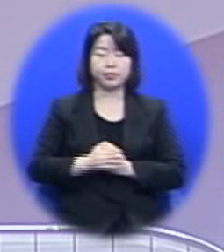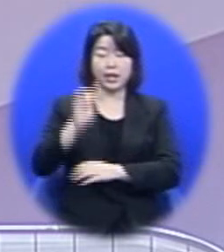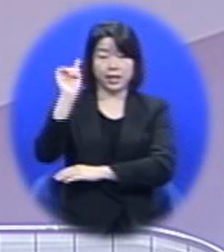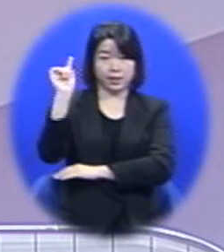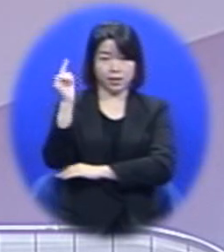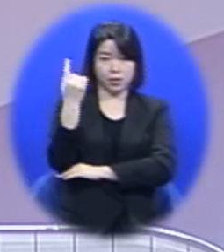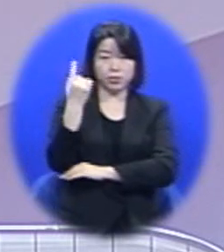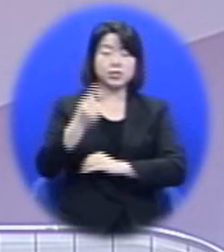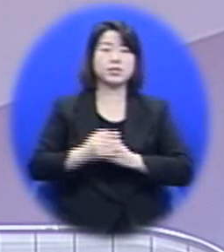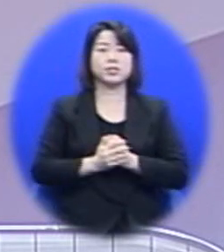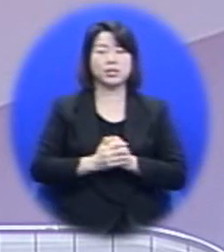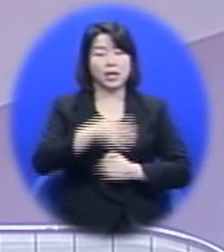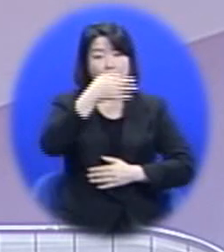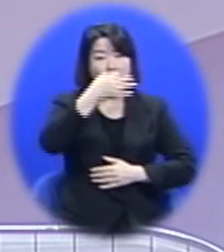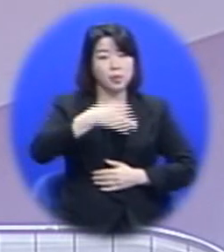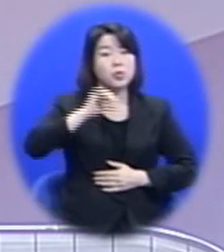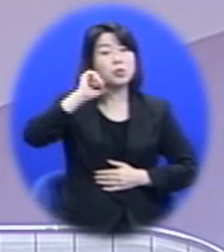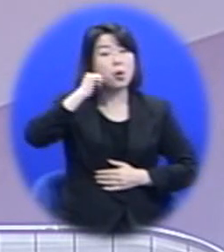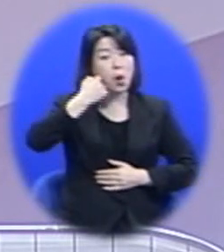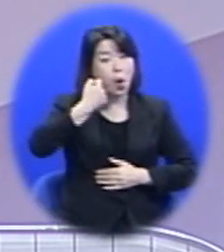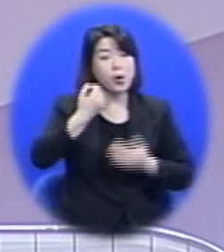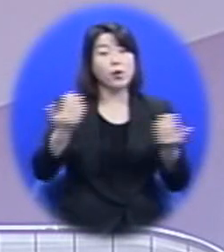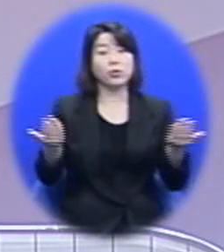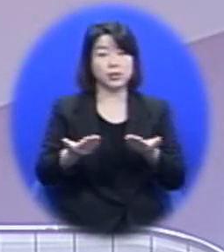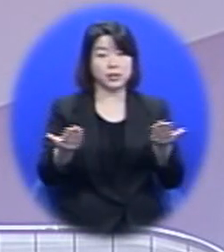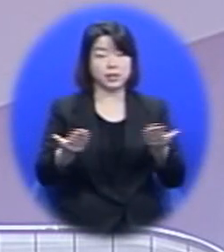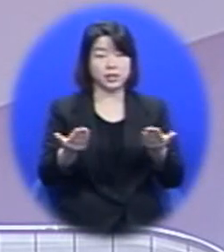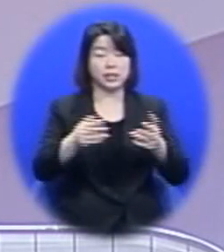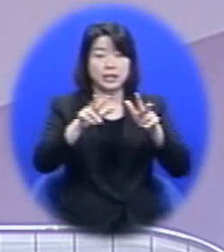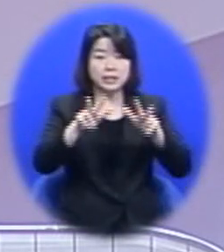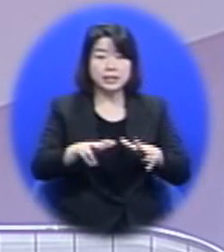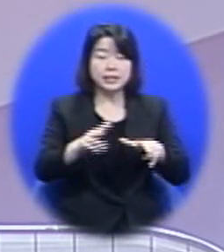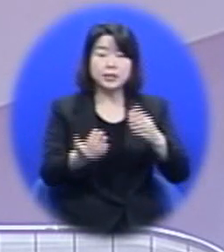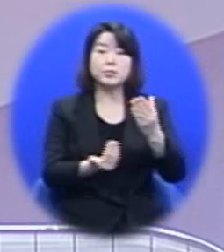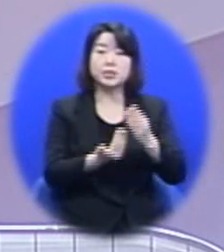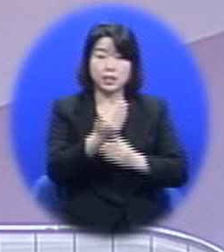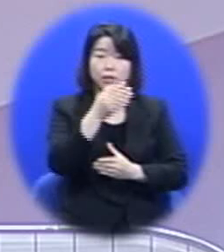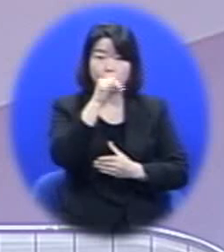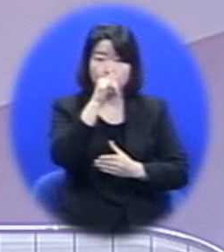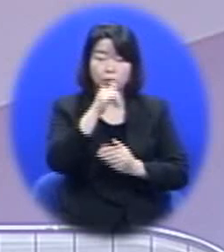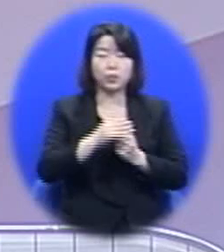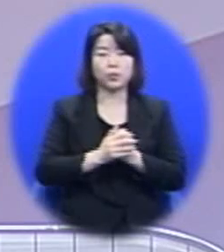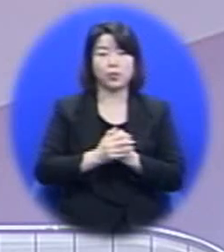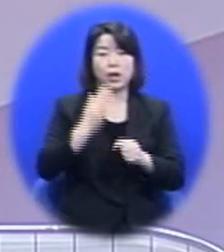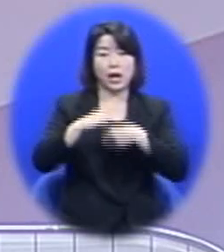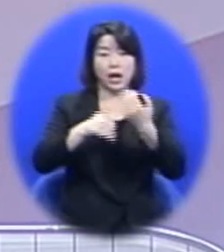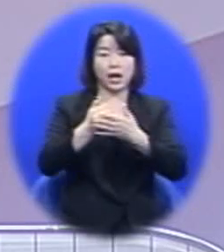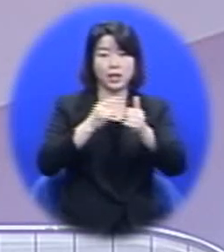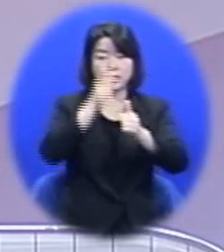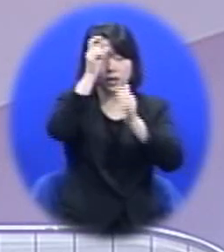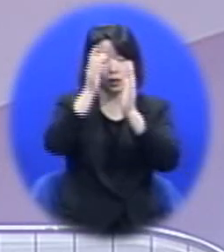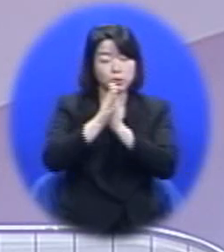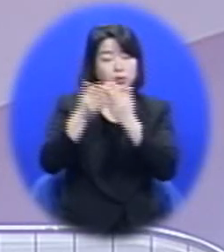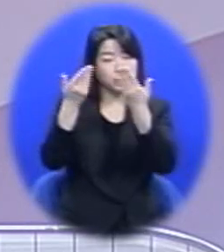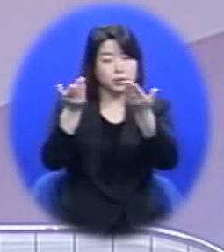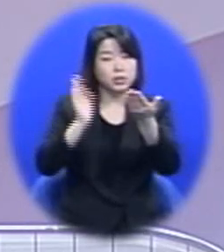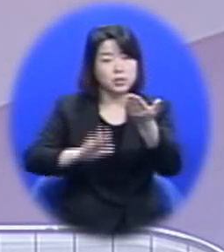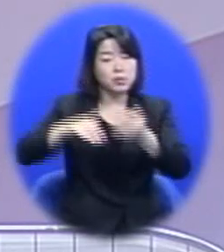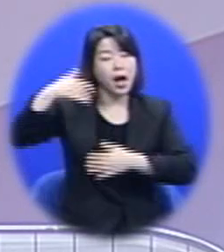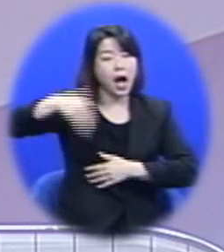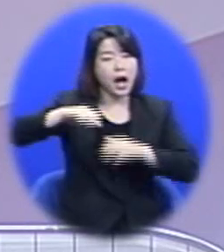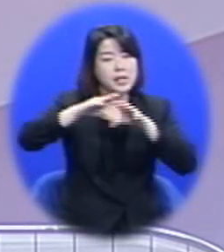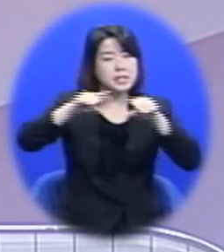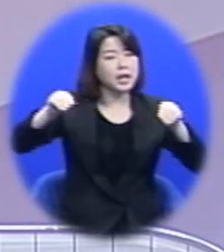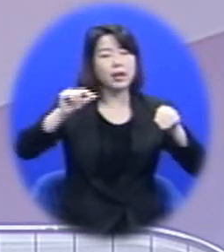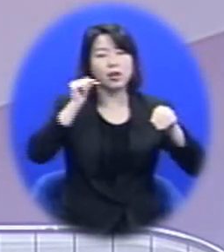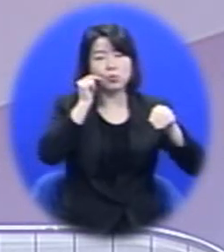다윗이 힘들고 어려운 일이 지금 생겼고 하나님께 기도하지만 아직 해결이 되지